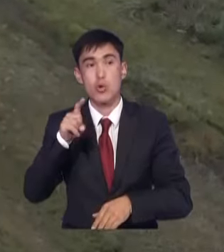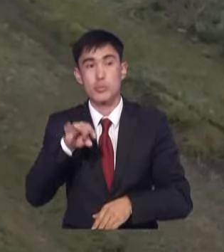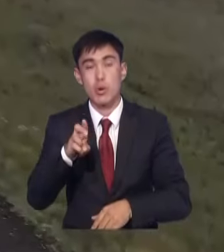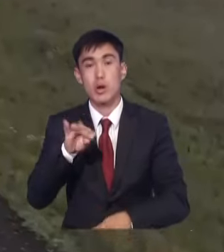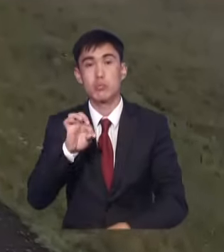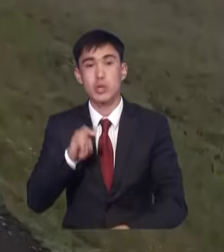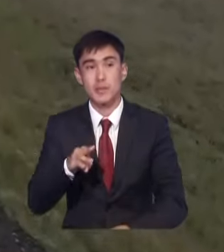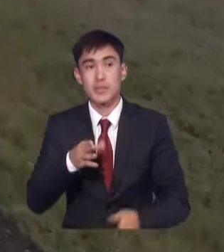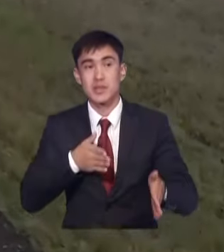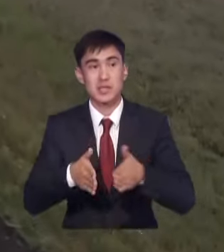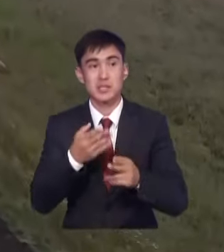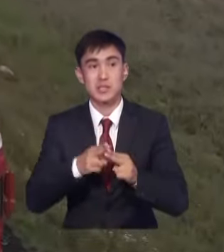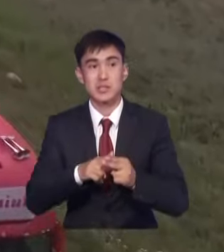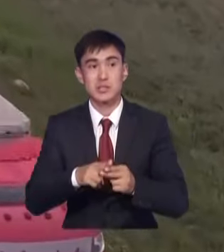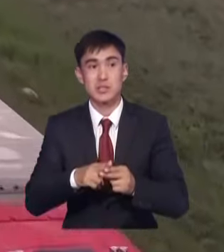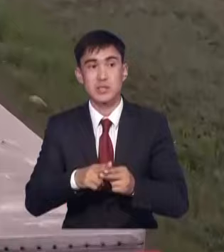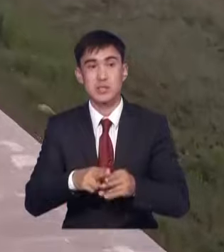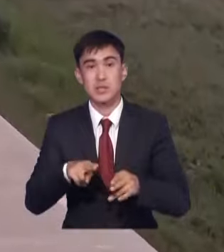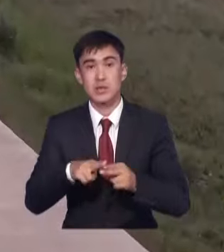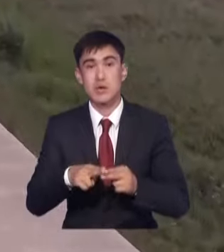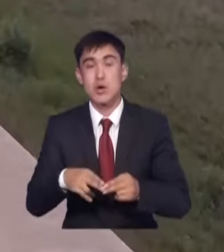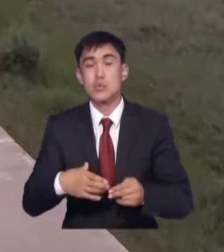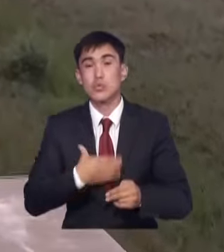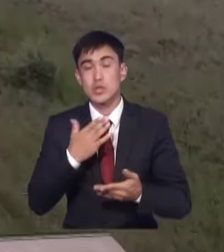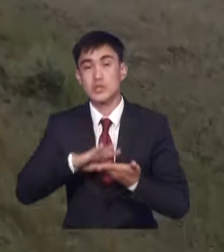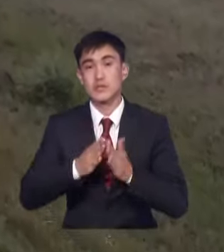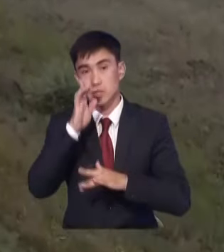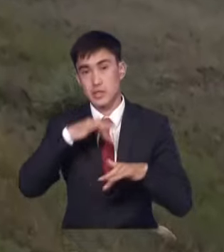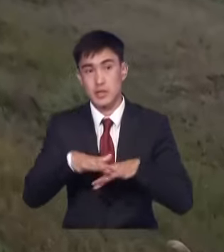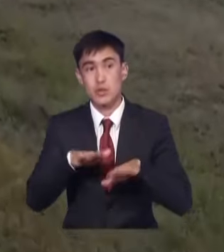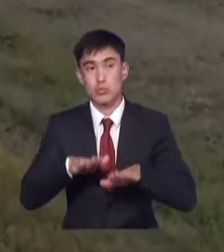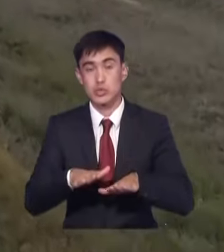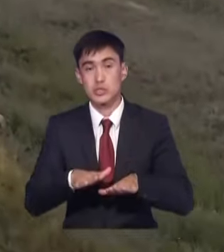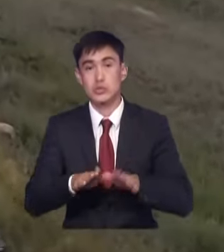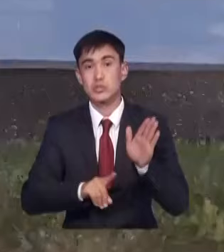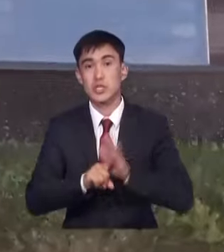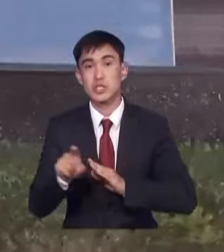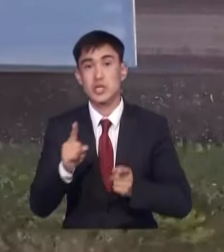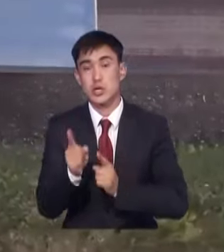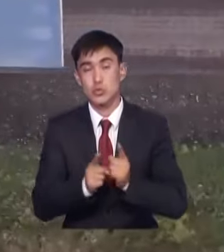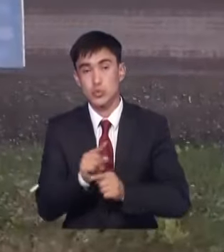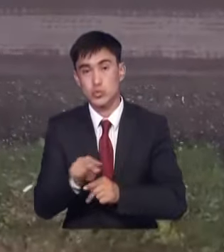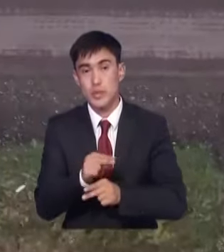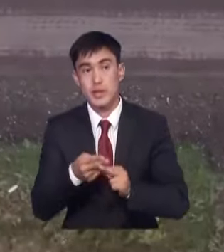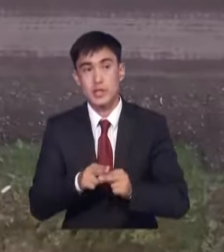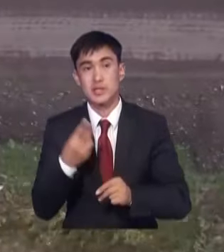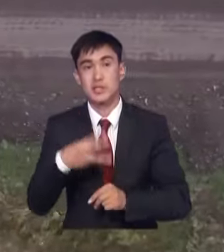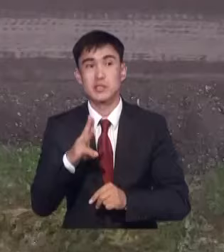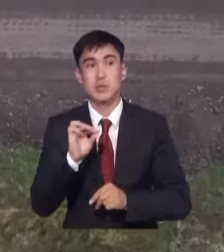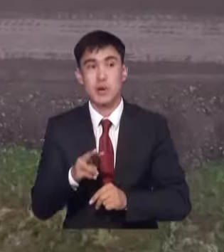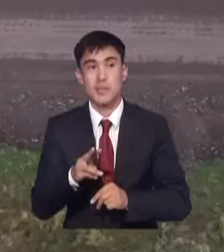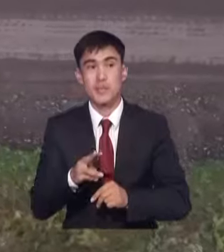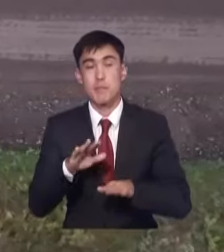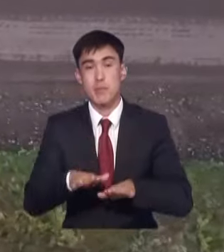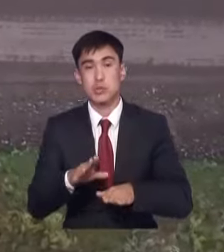карабутак трасса является Одной из самых неудовлетворительных в нашей стране на одном участке уже приступили к реконструкции это тридцати ломе вый